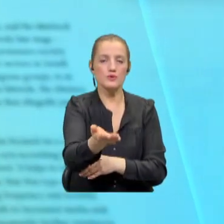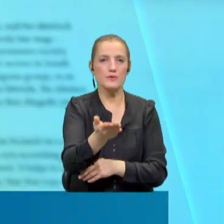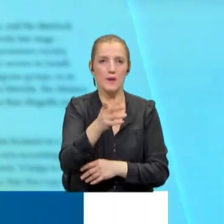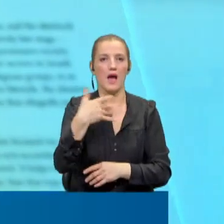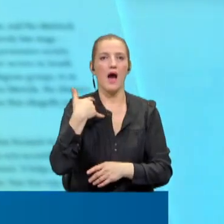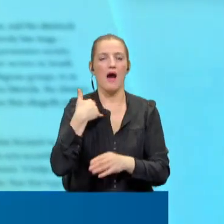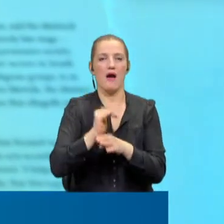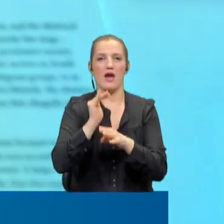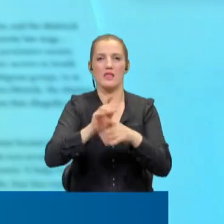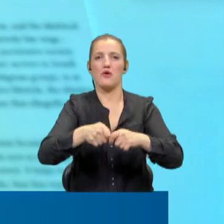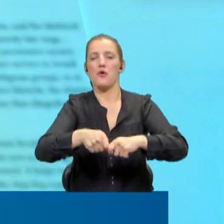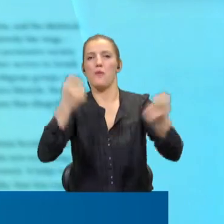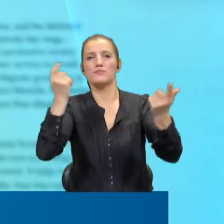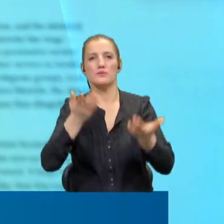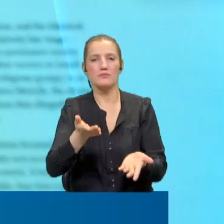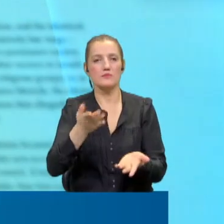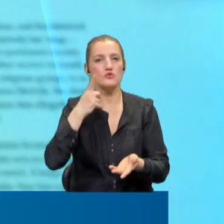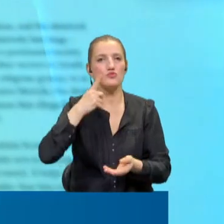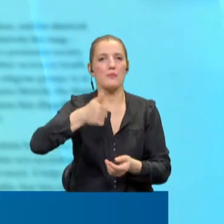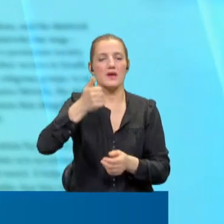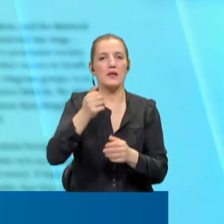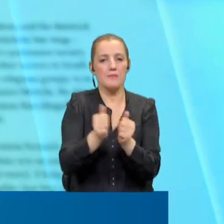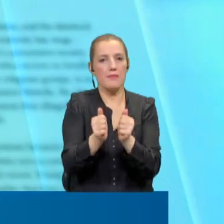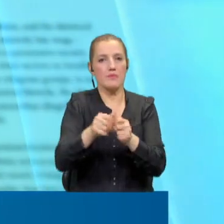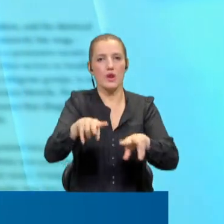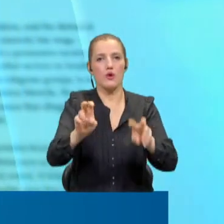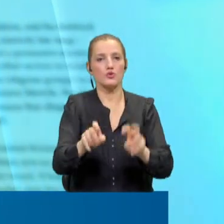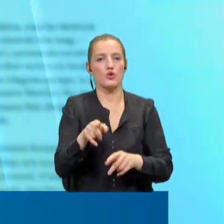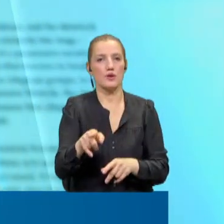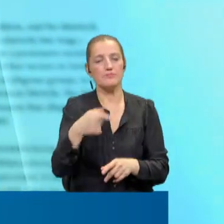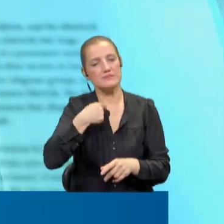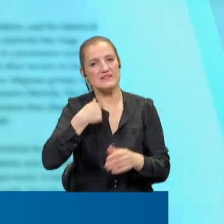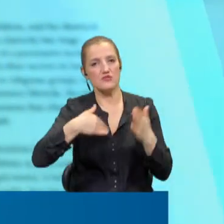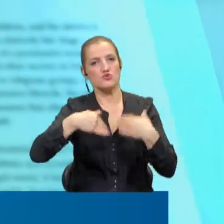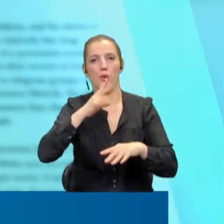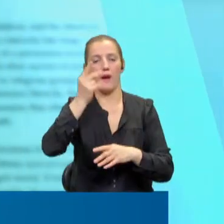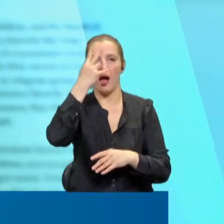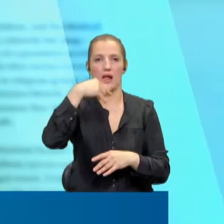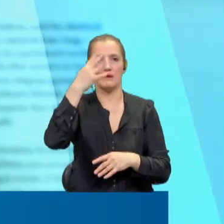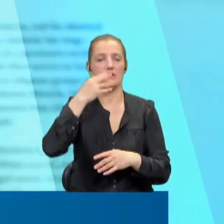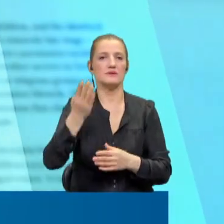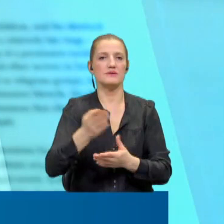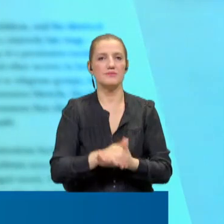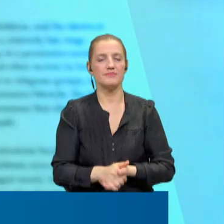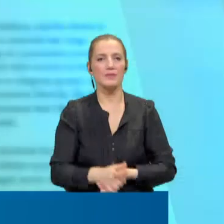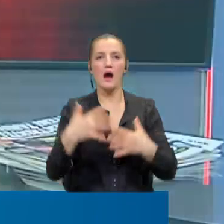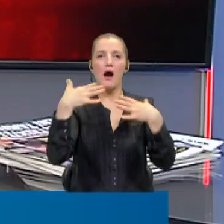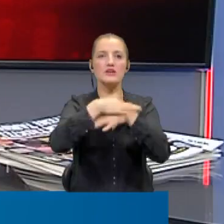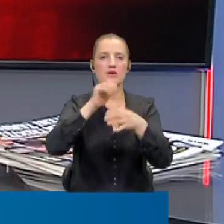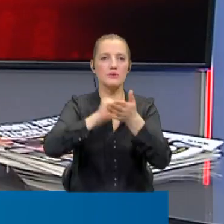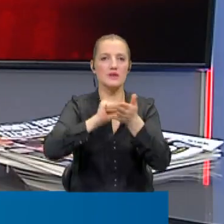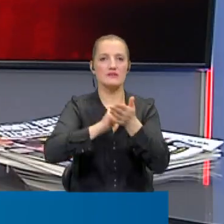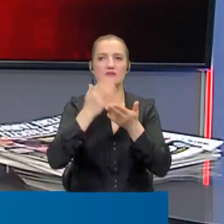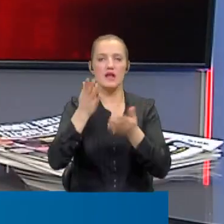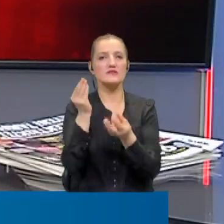annesi olarak Cumhurbaşkanımızın yanında oturuyorduk o bizden çok ağladı Akşam gazetesinin manşeti akşam